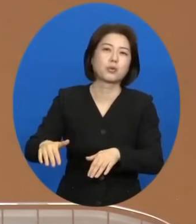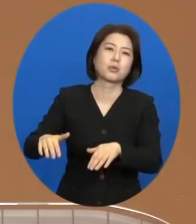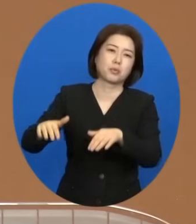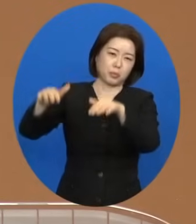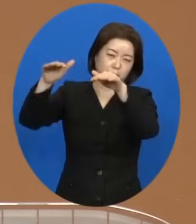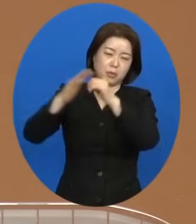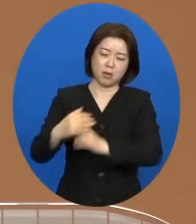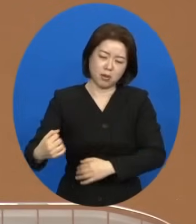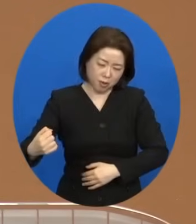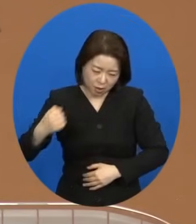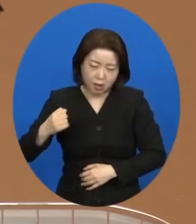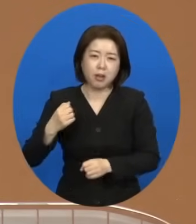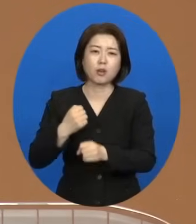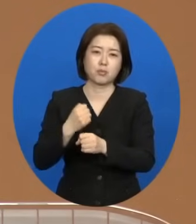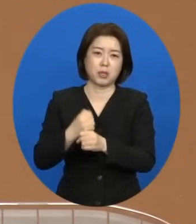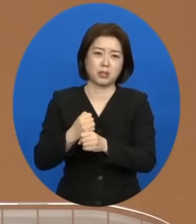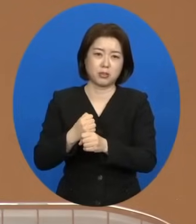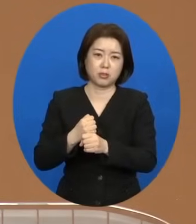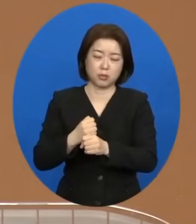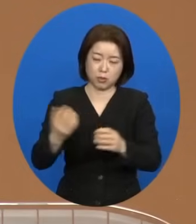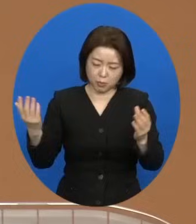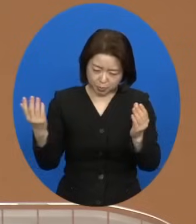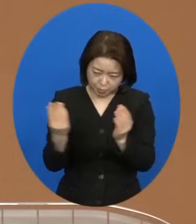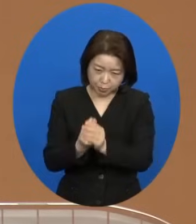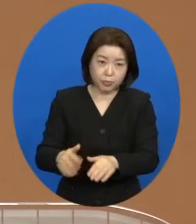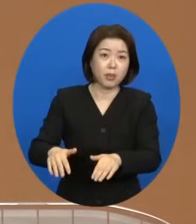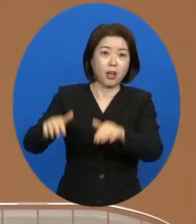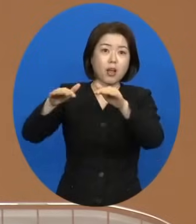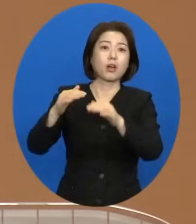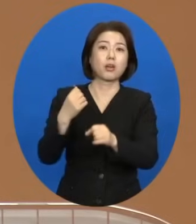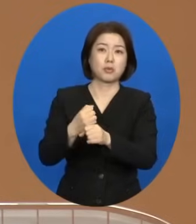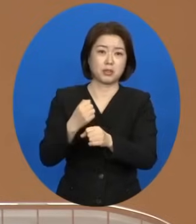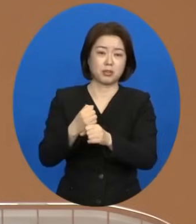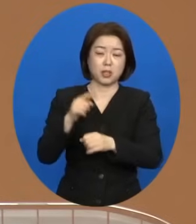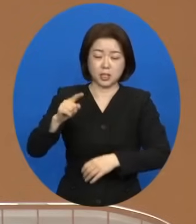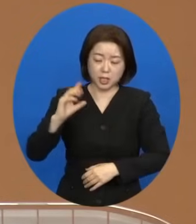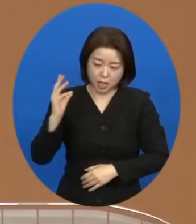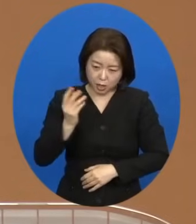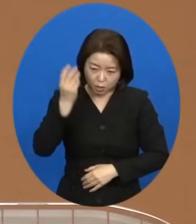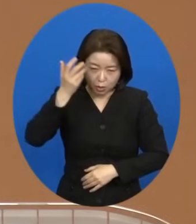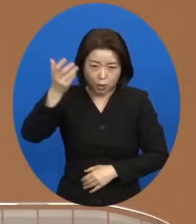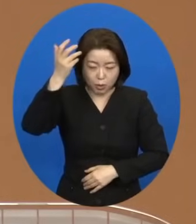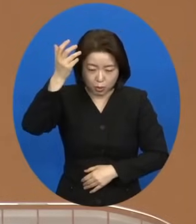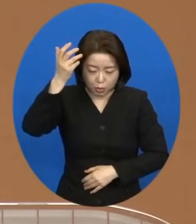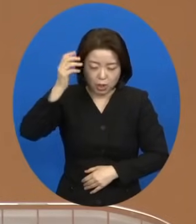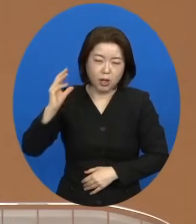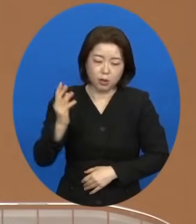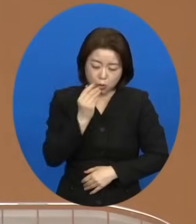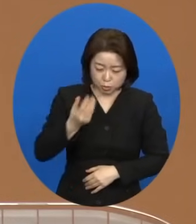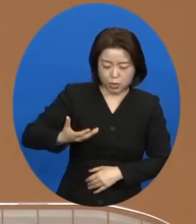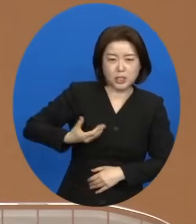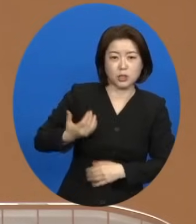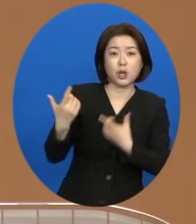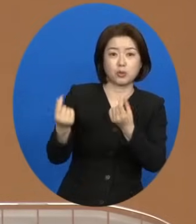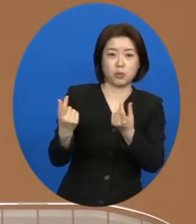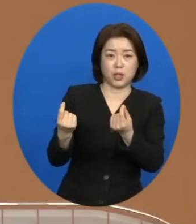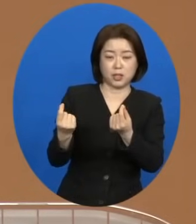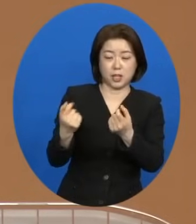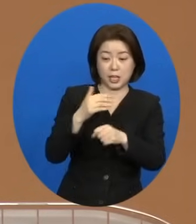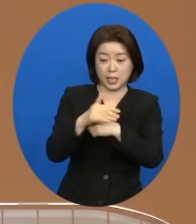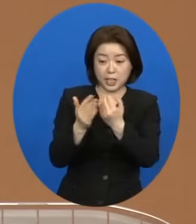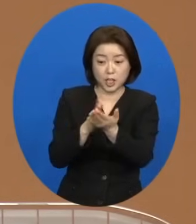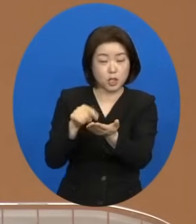강하게 만듭니다 성숙하게 만듭니다 그것이 신 시에요 그러나 여기서 말하 신령한 젖은 단지 성경만이